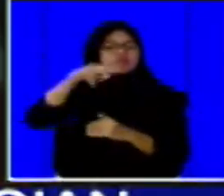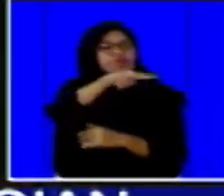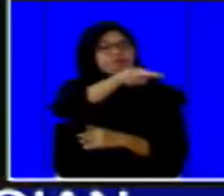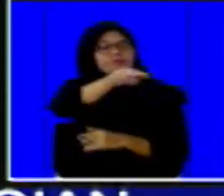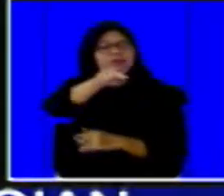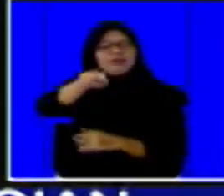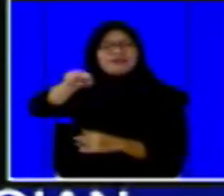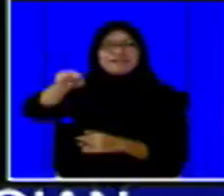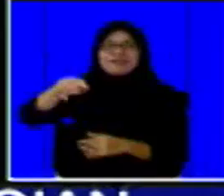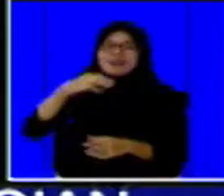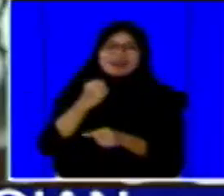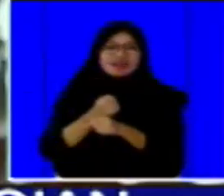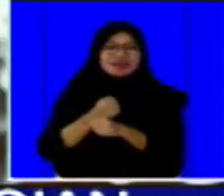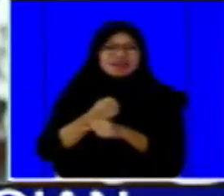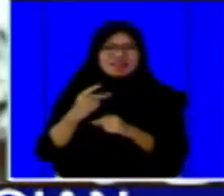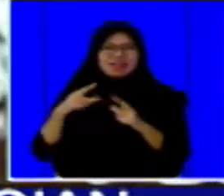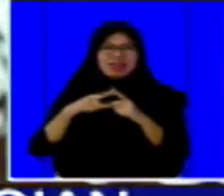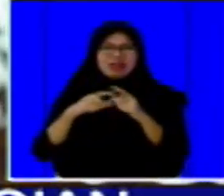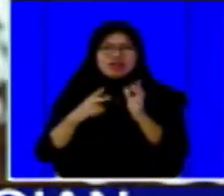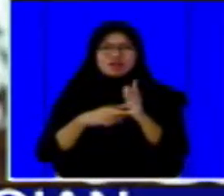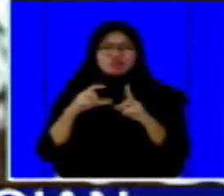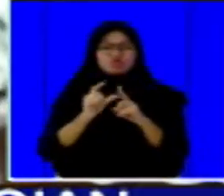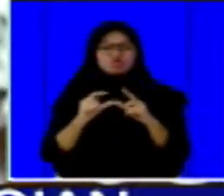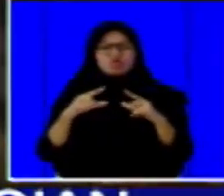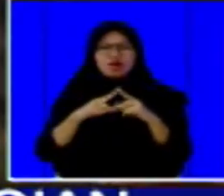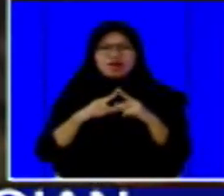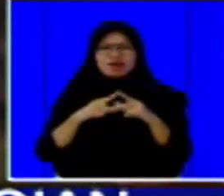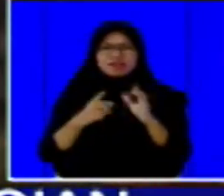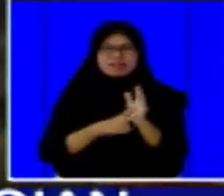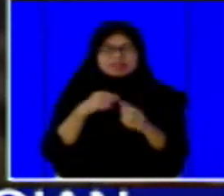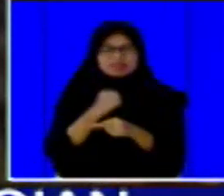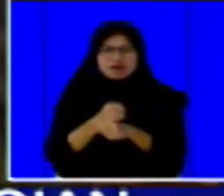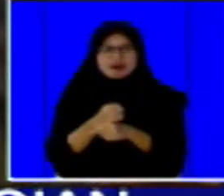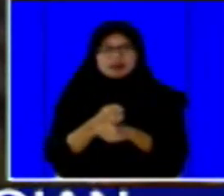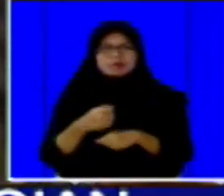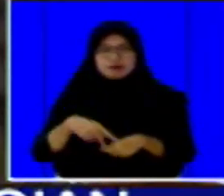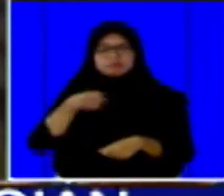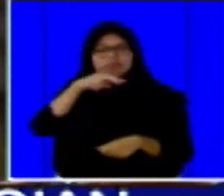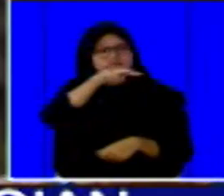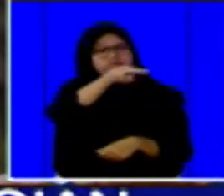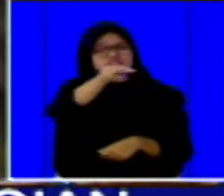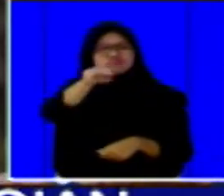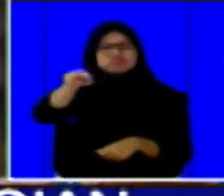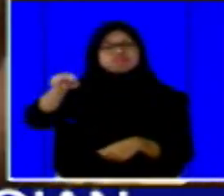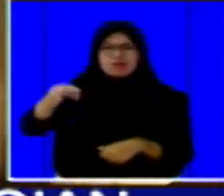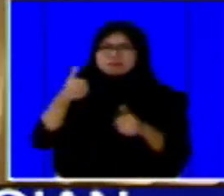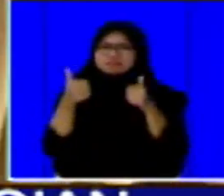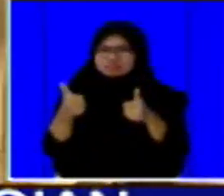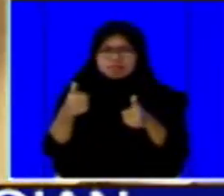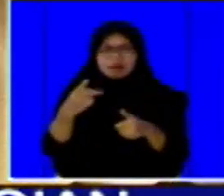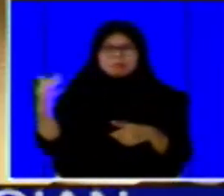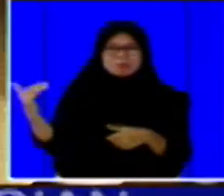yang ingin melihat keindahan Kawah Putih dari ketinggian tanpa harus mencium bau yang terlalu menyengat dari kawah. Wah,